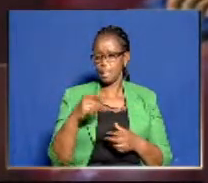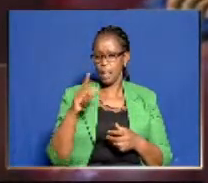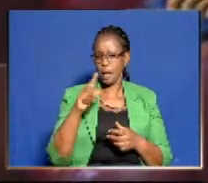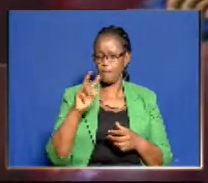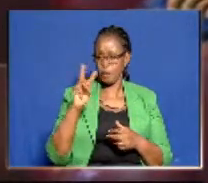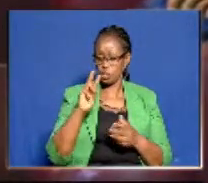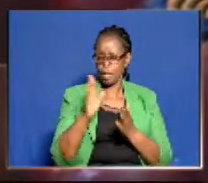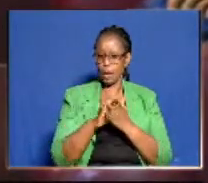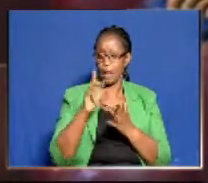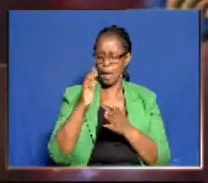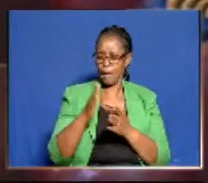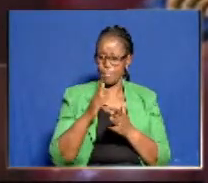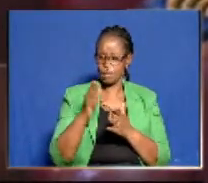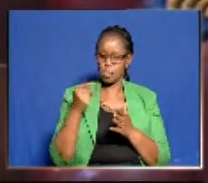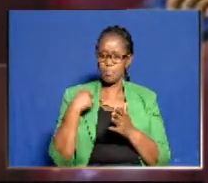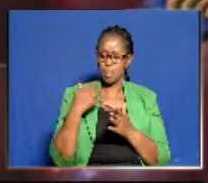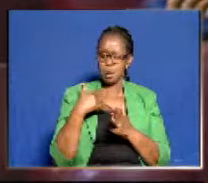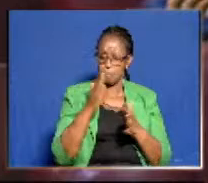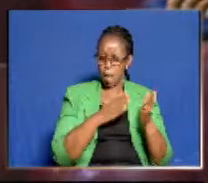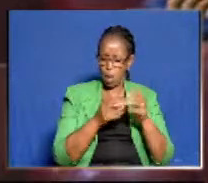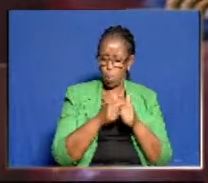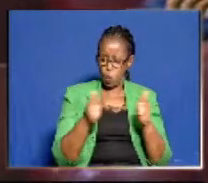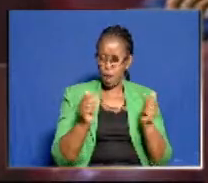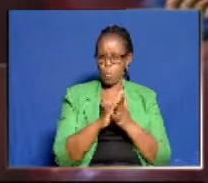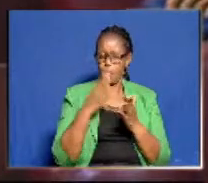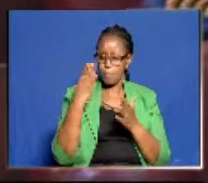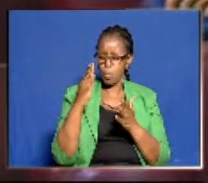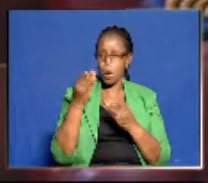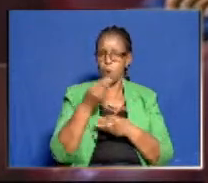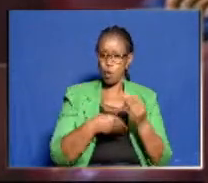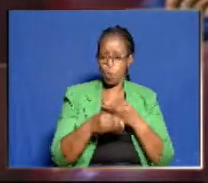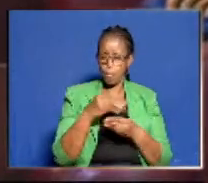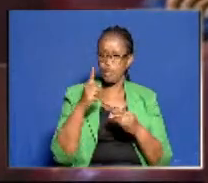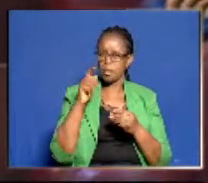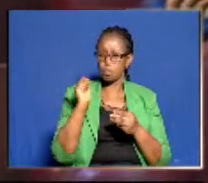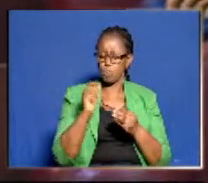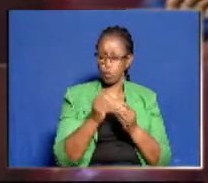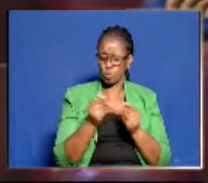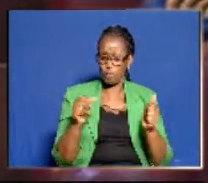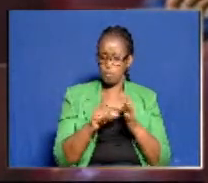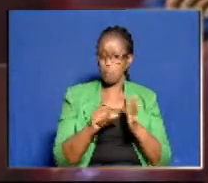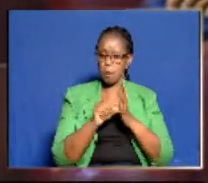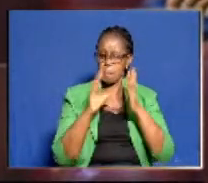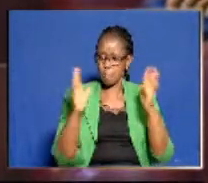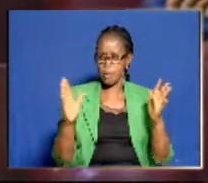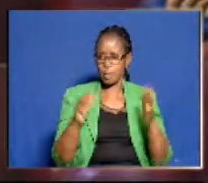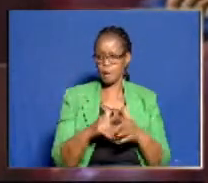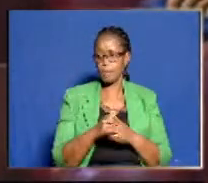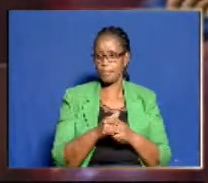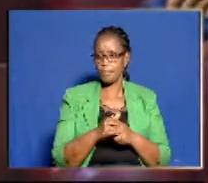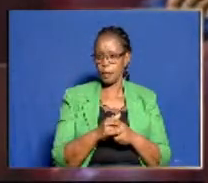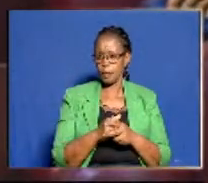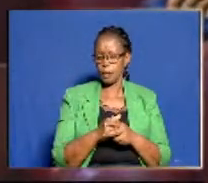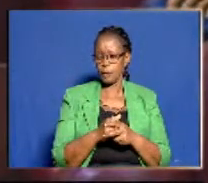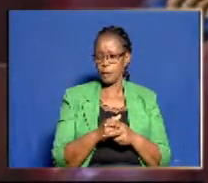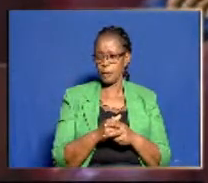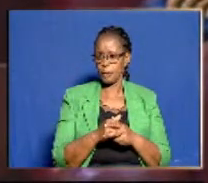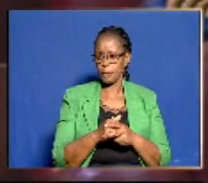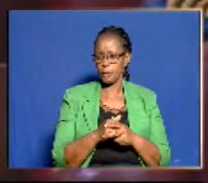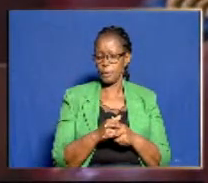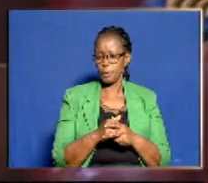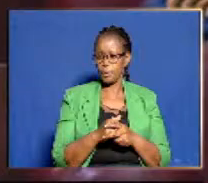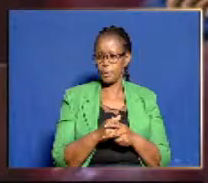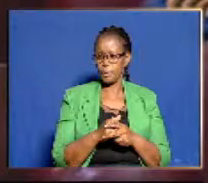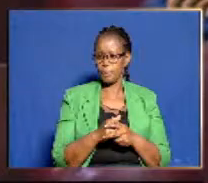Tunaweza kujipanga vizuri na blue economy, na hii ikatuondoleshia shida kubwa ya ukosefu wa kazi. Bwana Spika, mimi hapa nataka